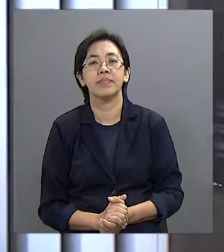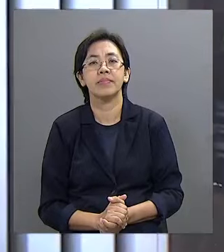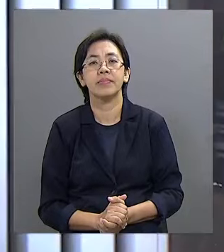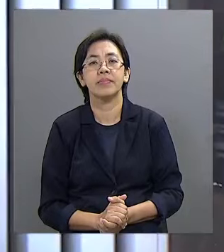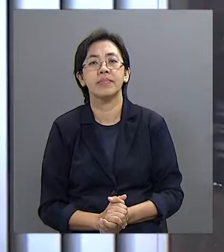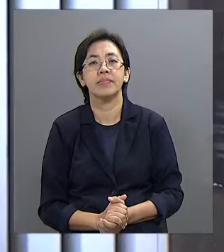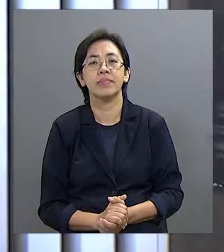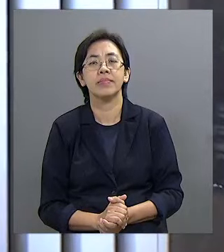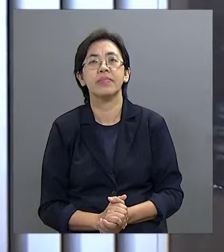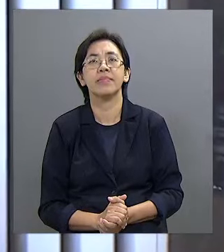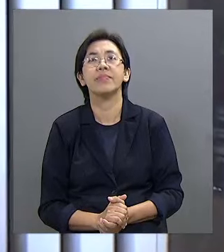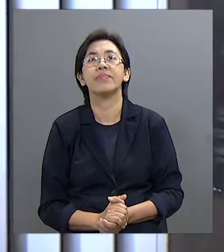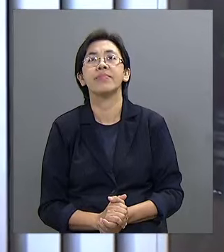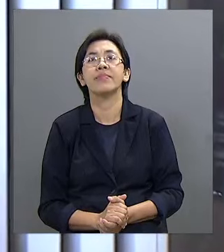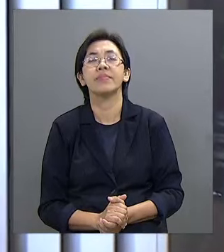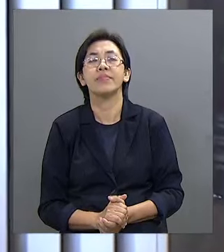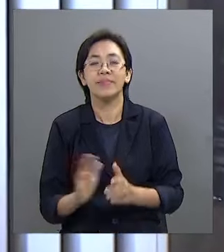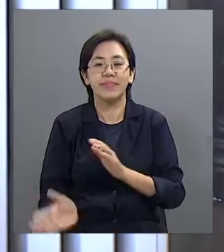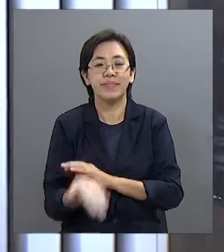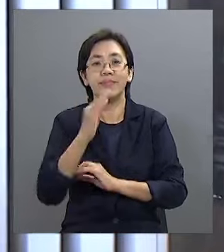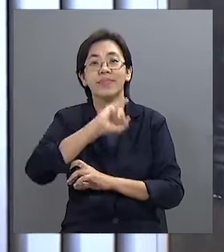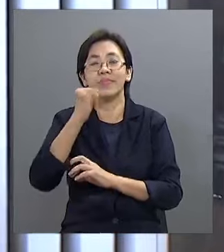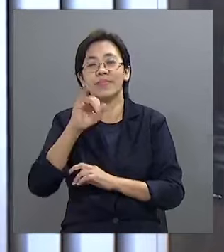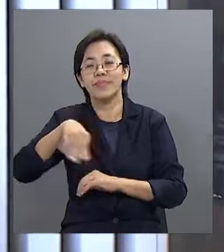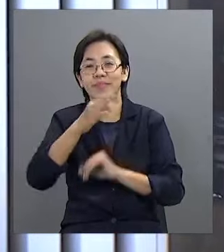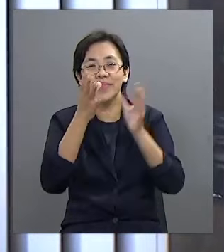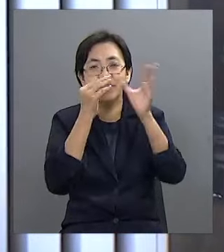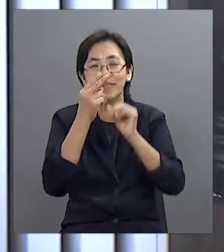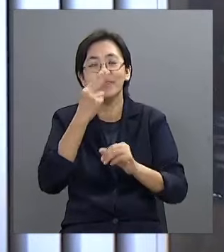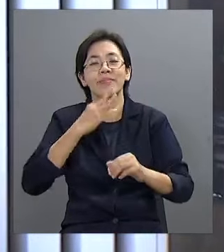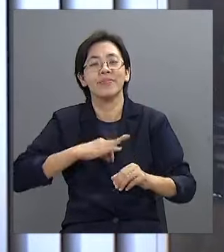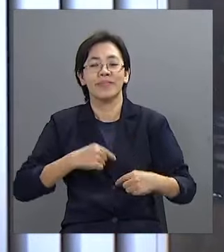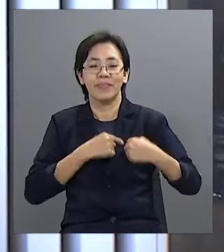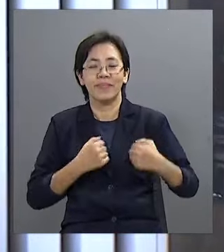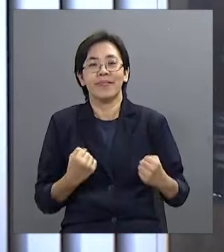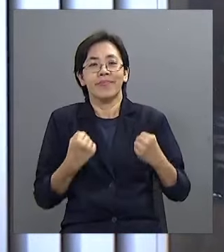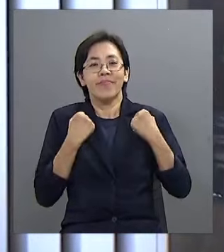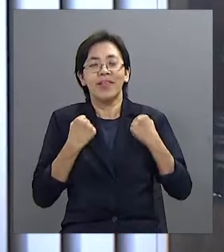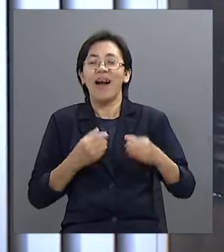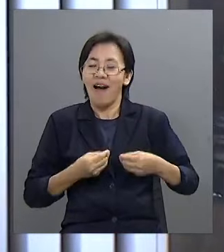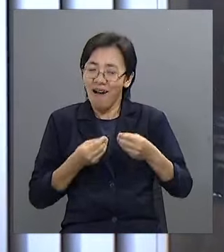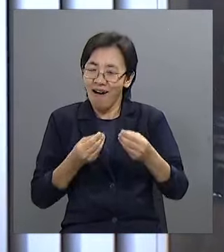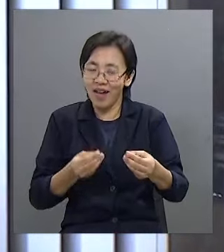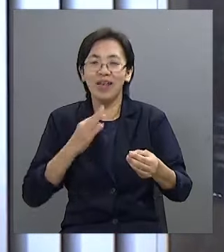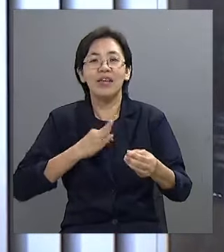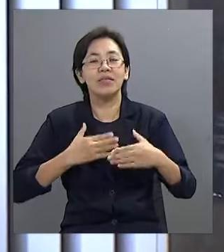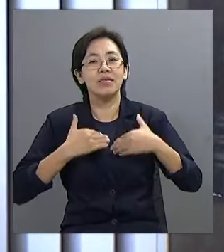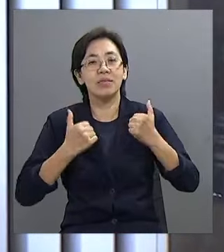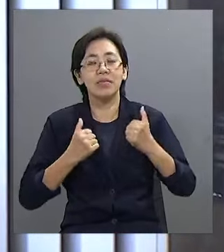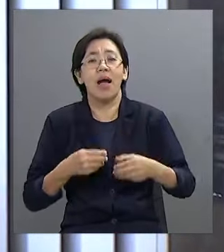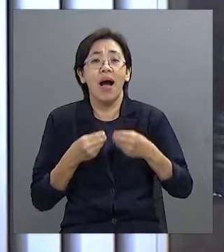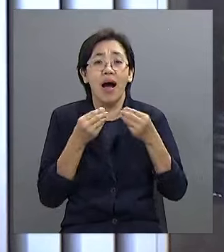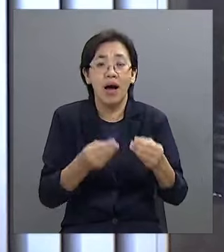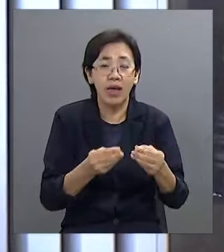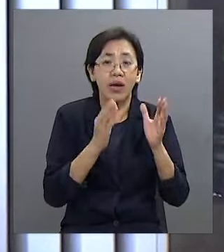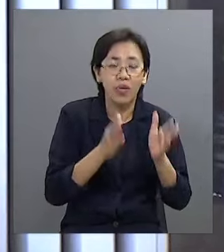เป็นพลังดีๆในเช้าวันจันทร์วันนี้นะครับคุณผู้ชมครับเห็นไหมครับว่าการให้เนี่ยมันรู้สึกดีนะไม่ว่าเราจะให้กับมนุษย์ด้วยกันเองให้ตัวเ